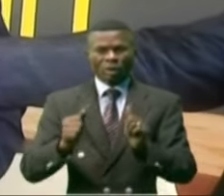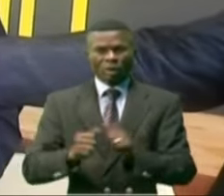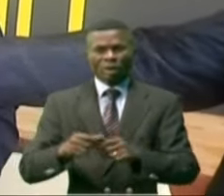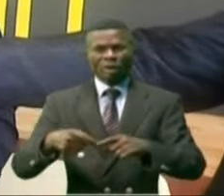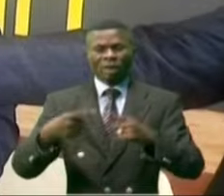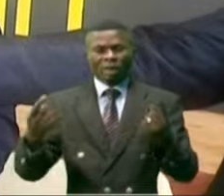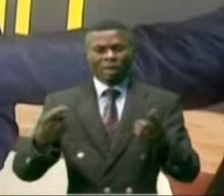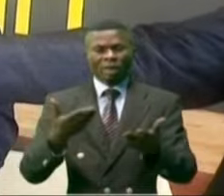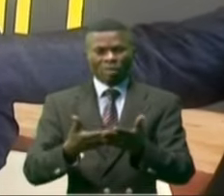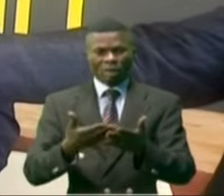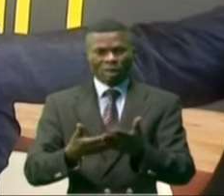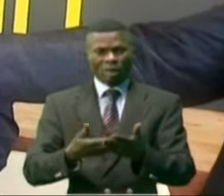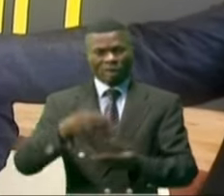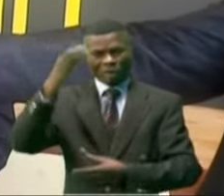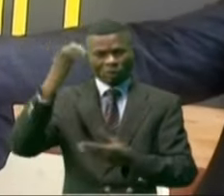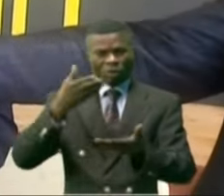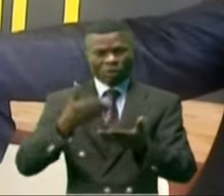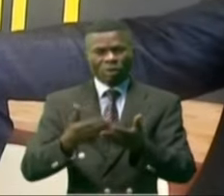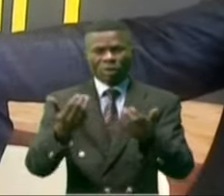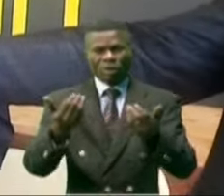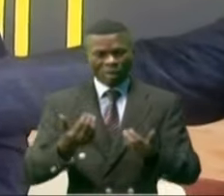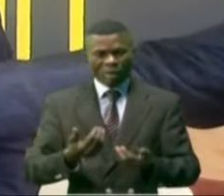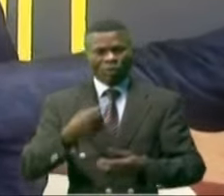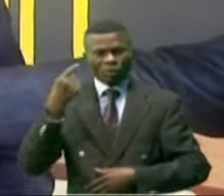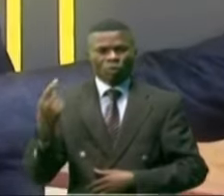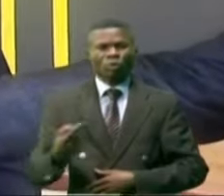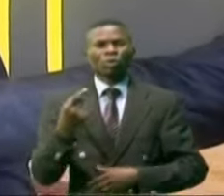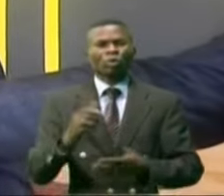République qui veulent à tout prix